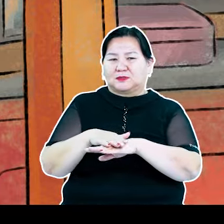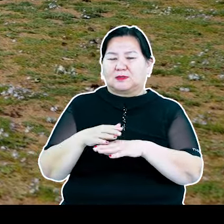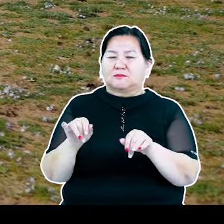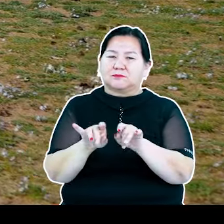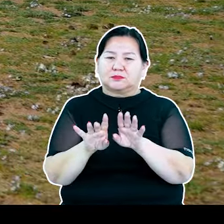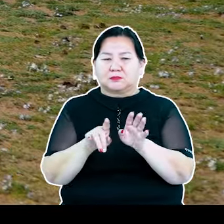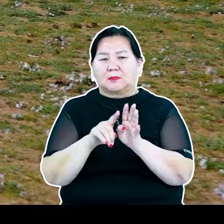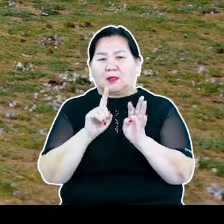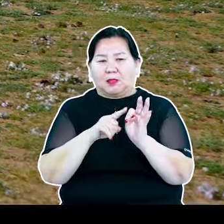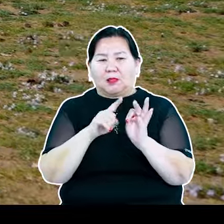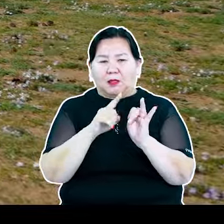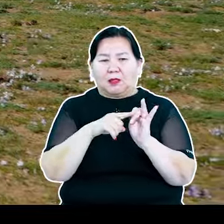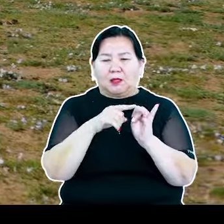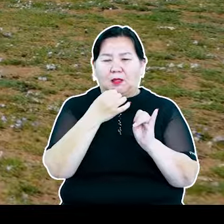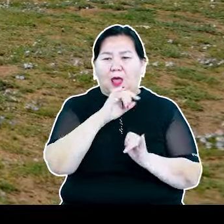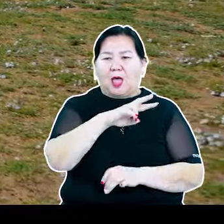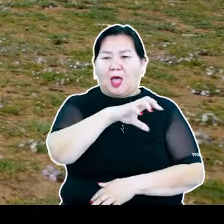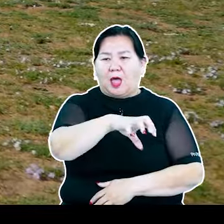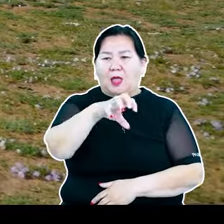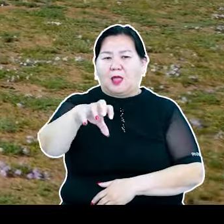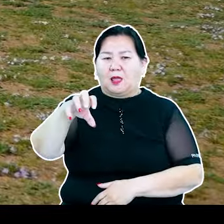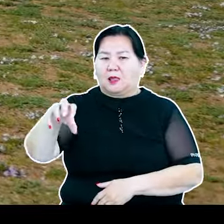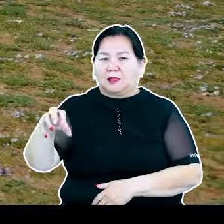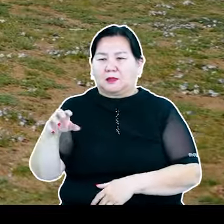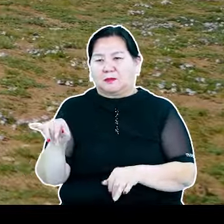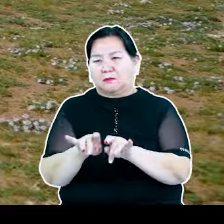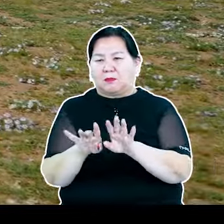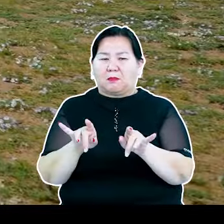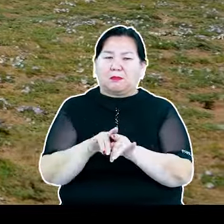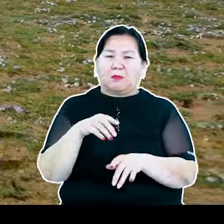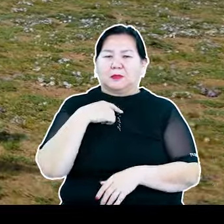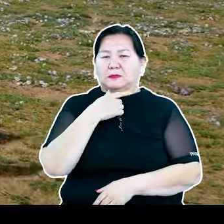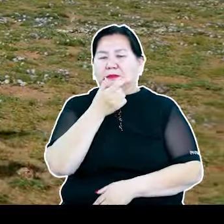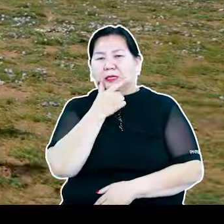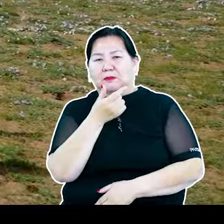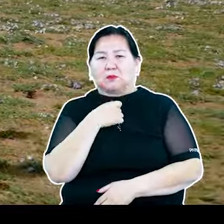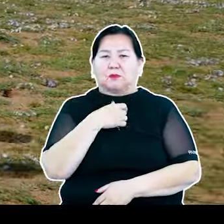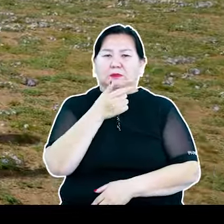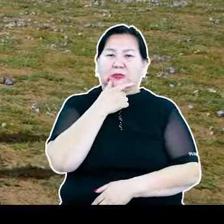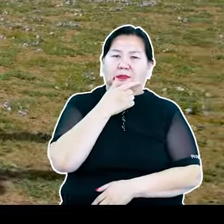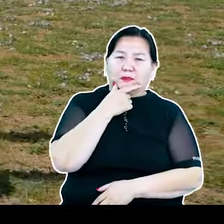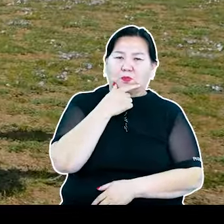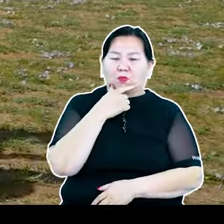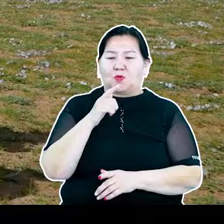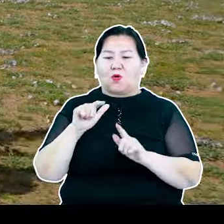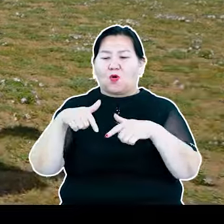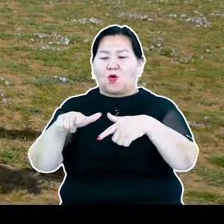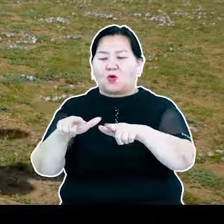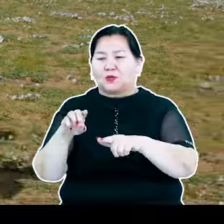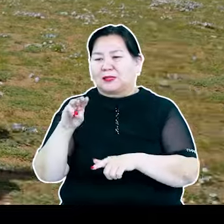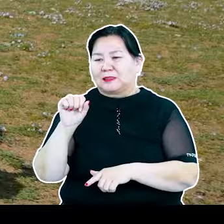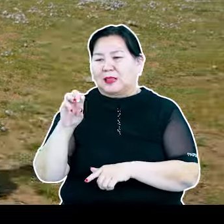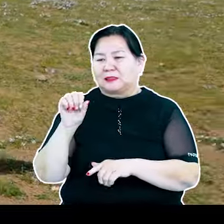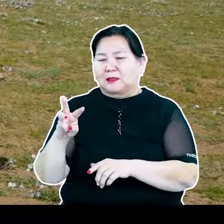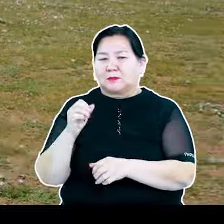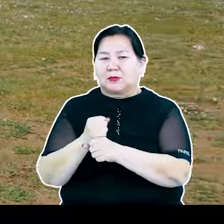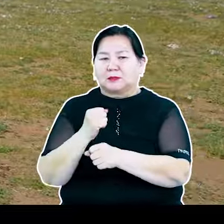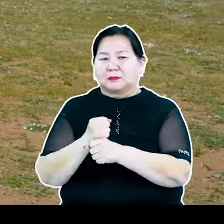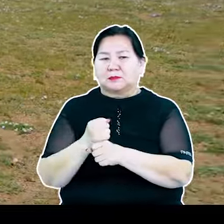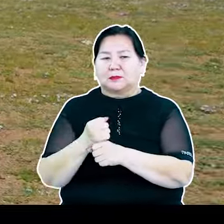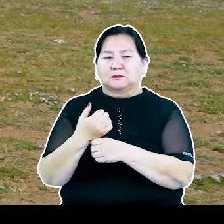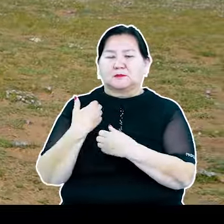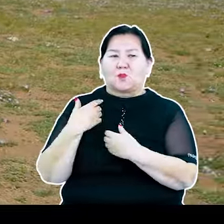уучлаарай. Гих мэтэр очсон айл болгон нь янз бүрийн шалтгаан хилж голынхоо татмыг ойжуулах